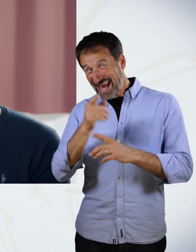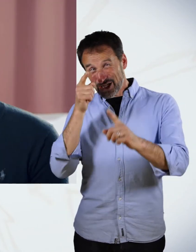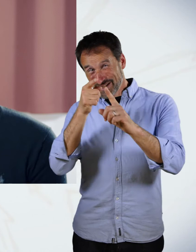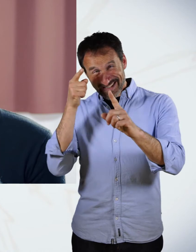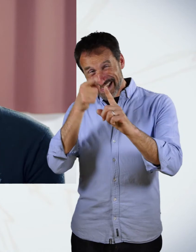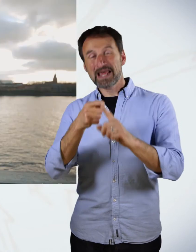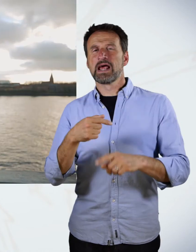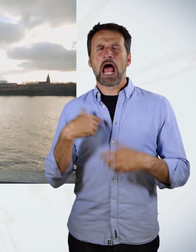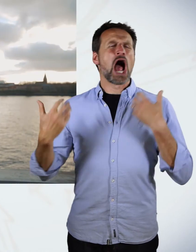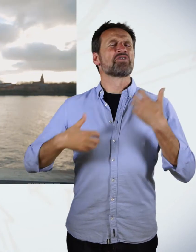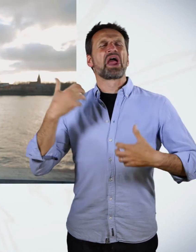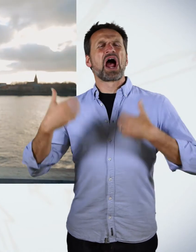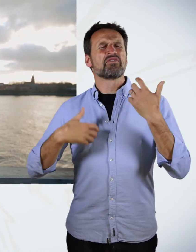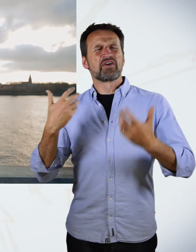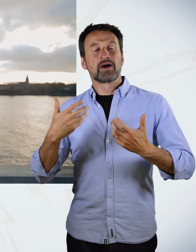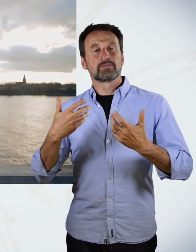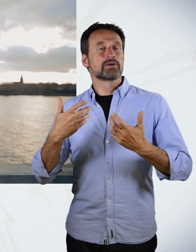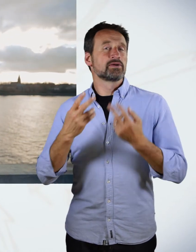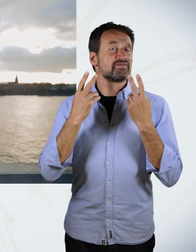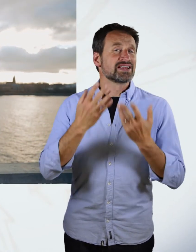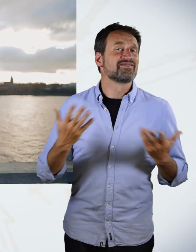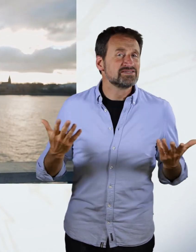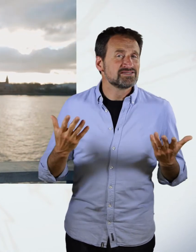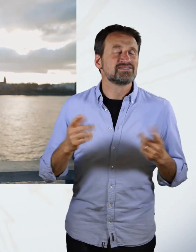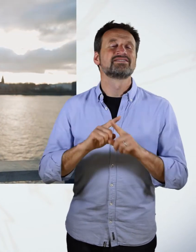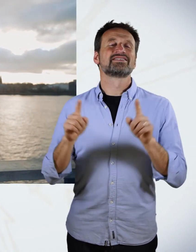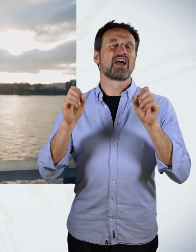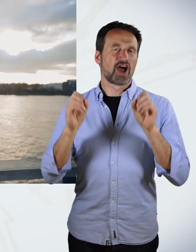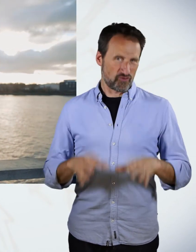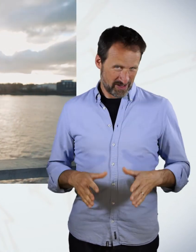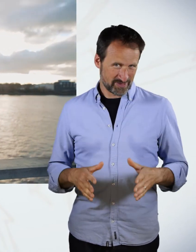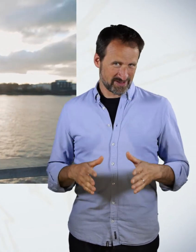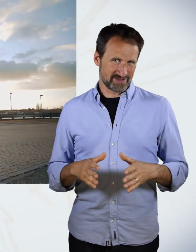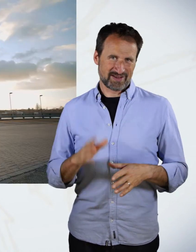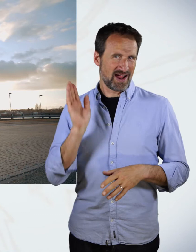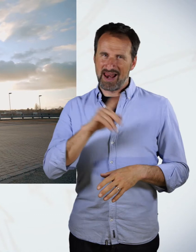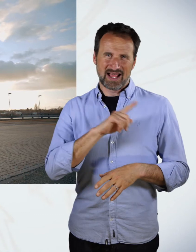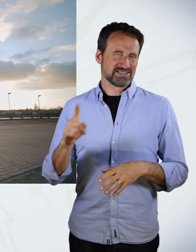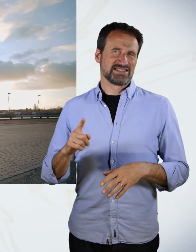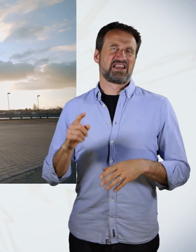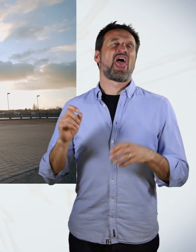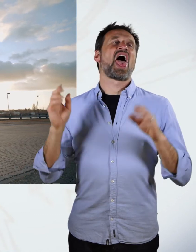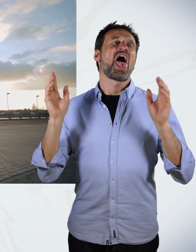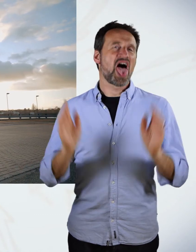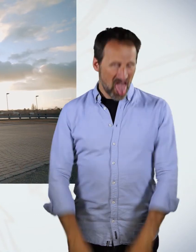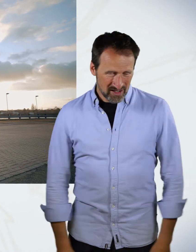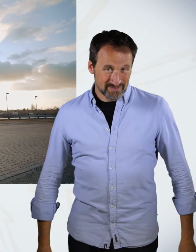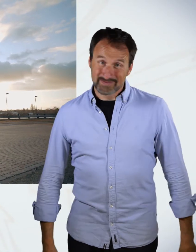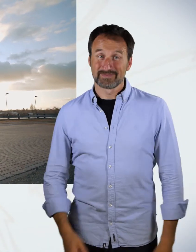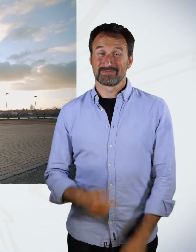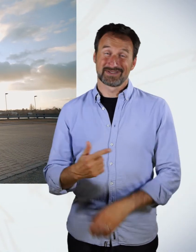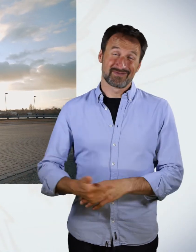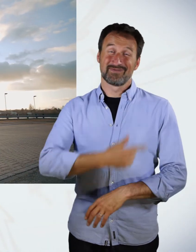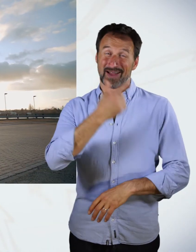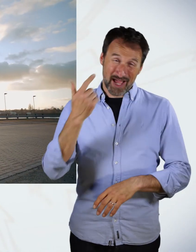kann und auch darf, aber wichtig ist, dass man nicht aufgibt, dass man dranbleibt und dass man sich nicht unterkriegen lässt. Und nach 2 Stunden in der